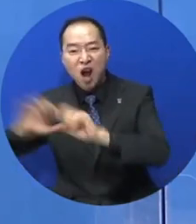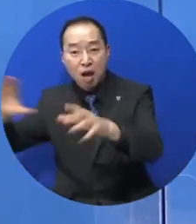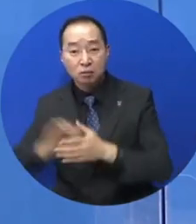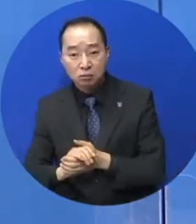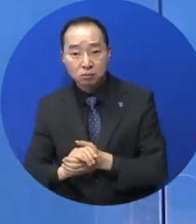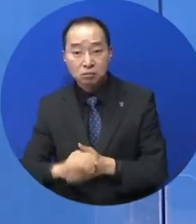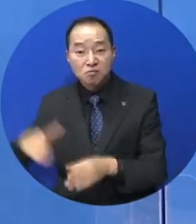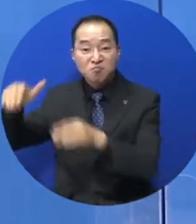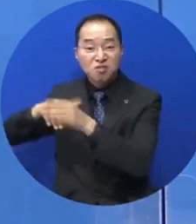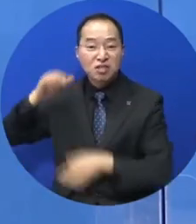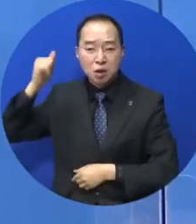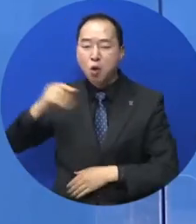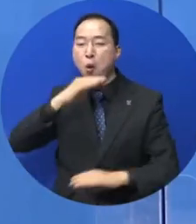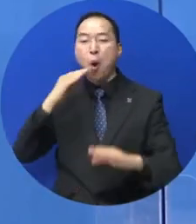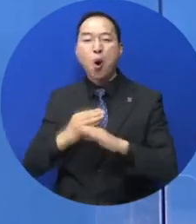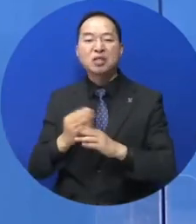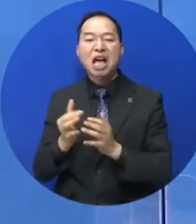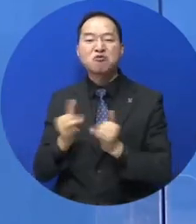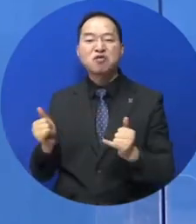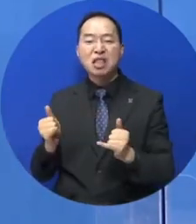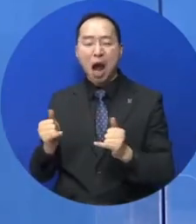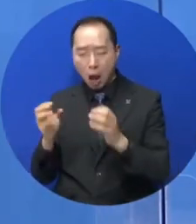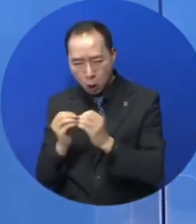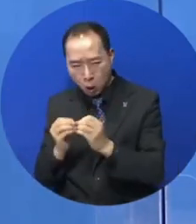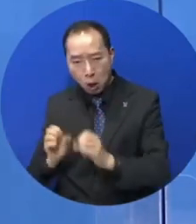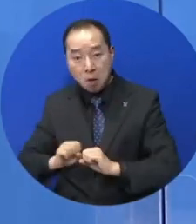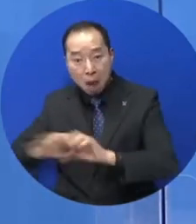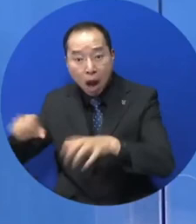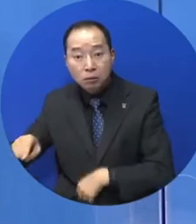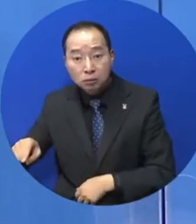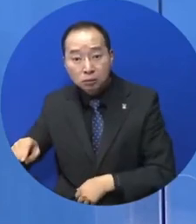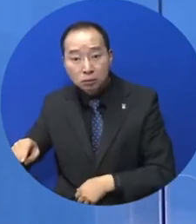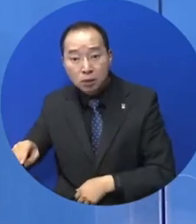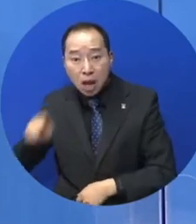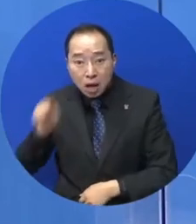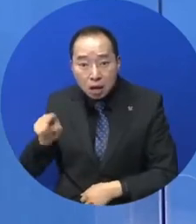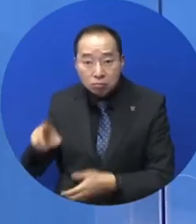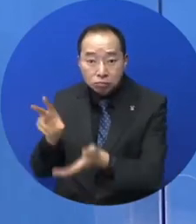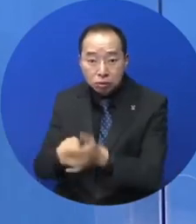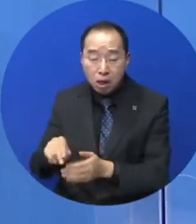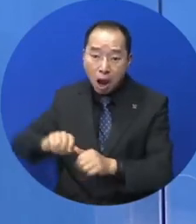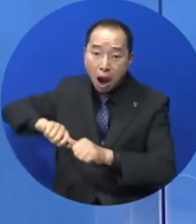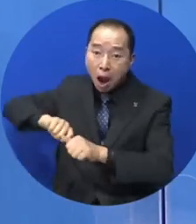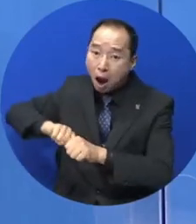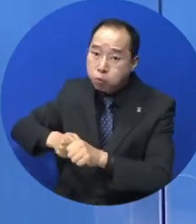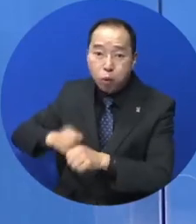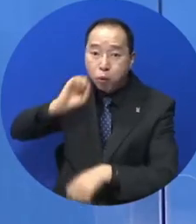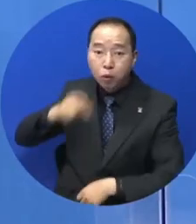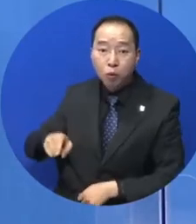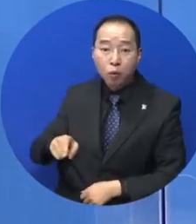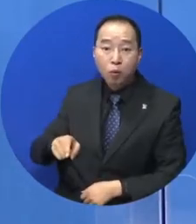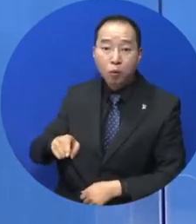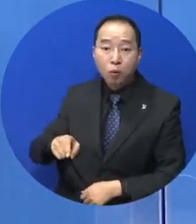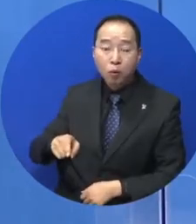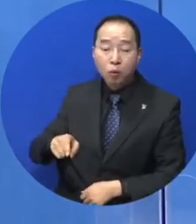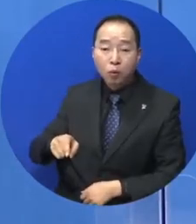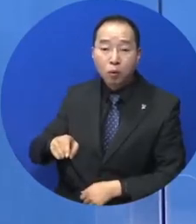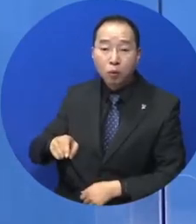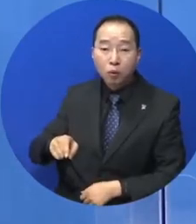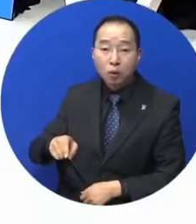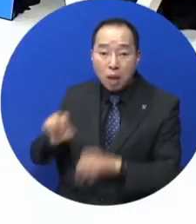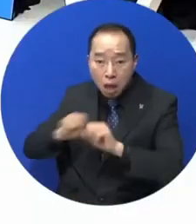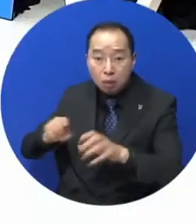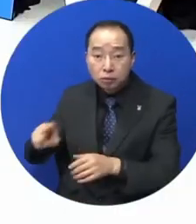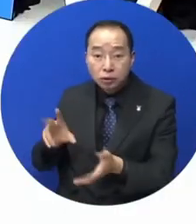공산주의자다. 근데 이런 이야기를 하는 것이 사실은 제대로 체벌받기 어려운 구조로 또 되어 있습니다. 또 어떤 경우에는